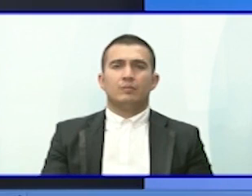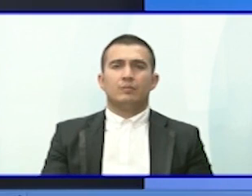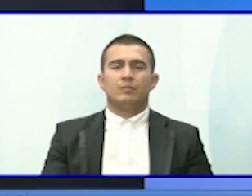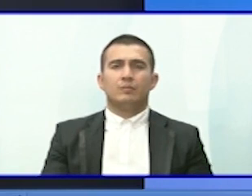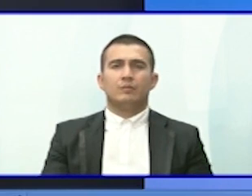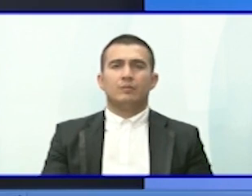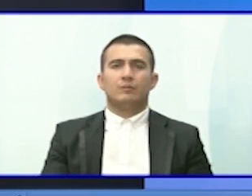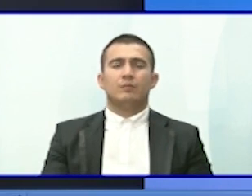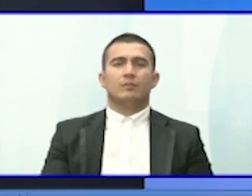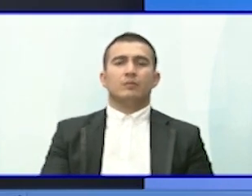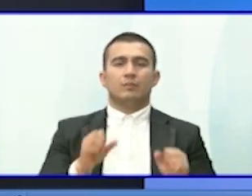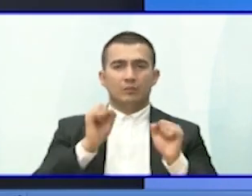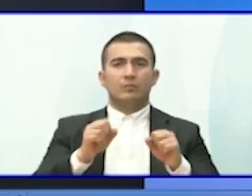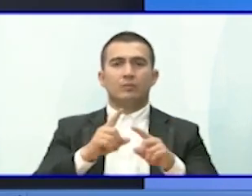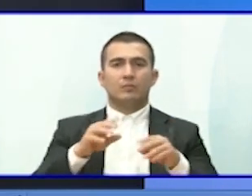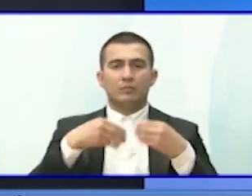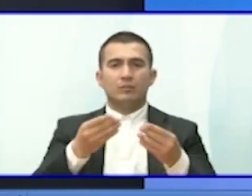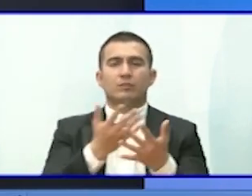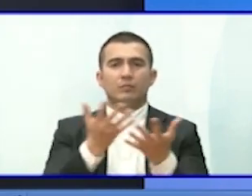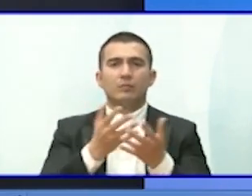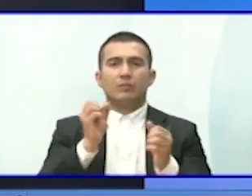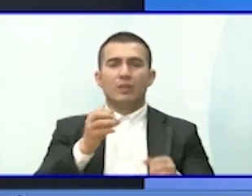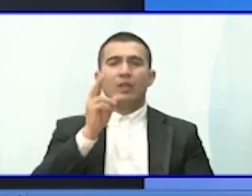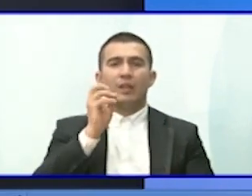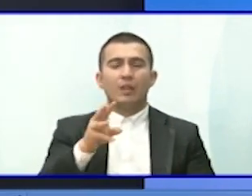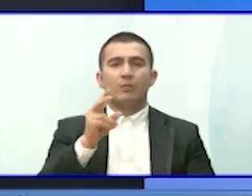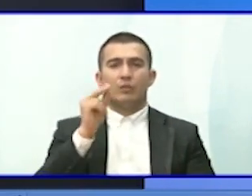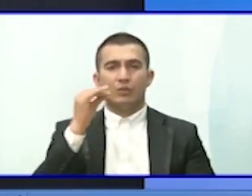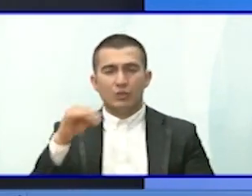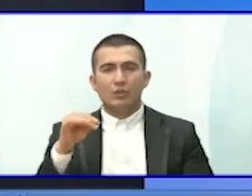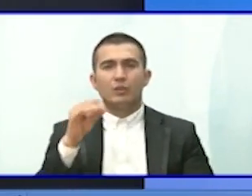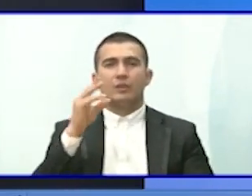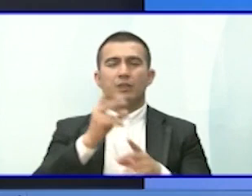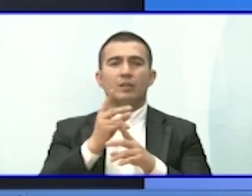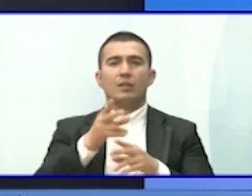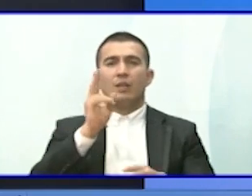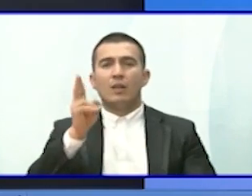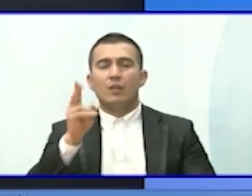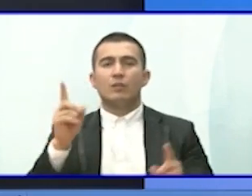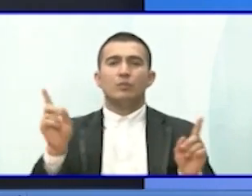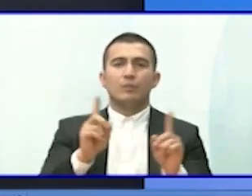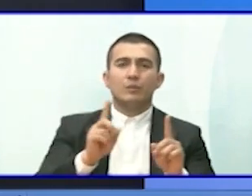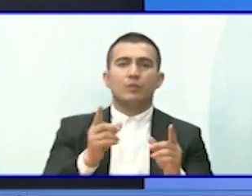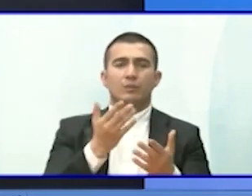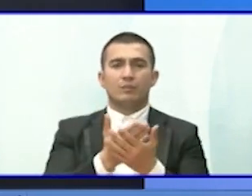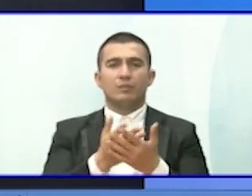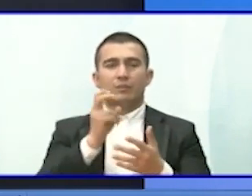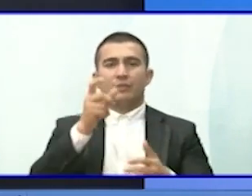дательный поддержки кем чем кому чем у кого чему